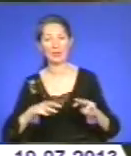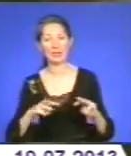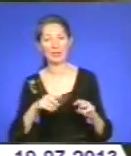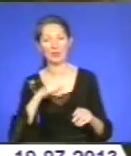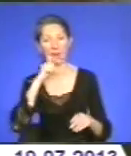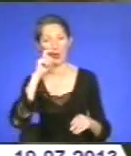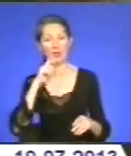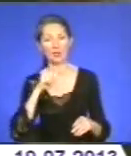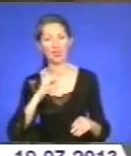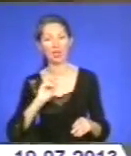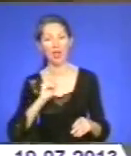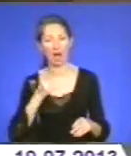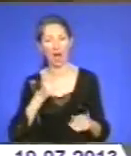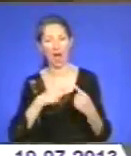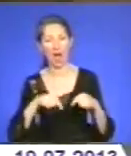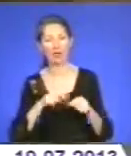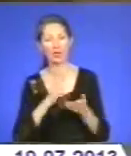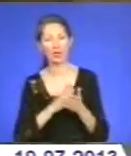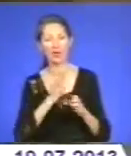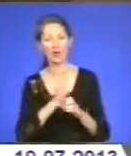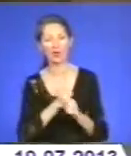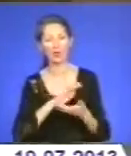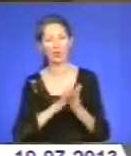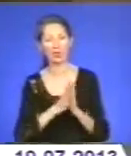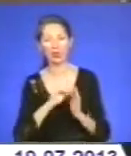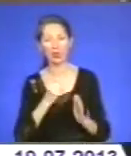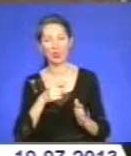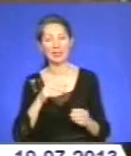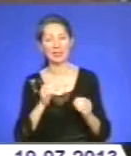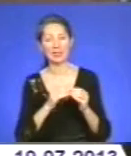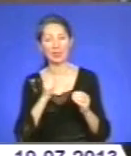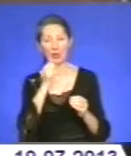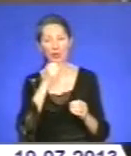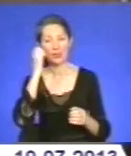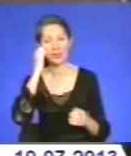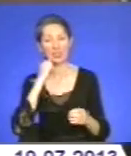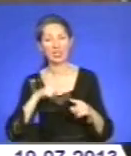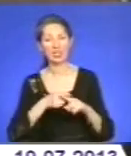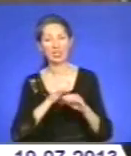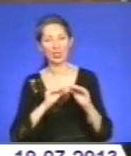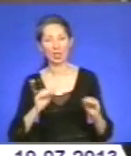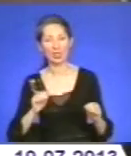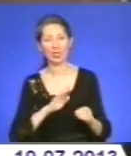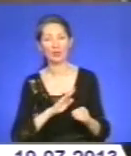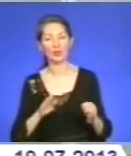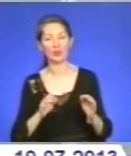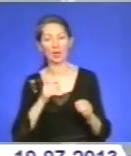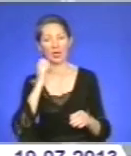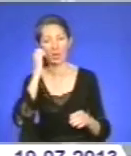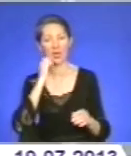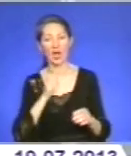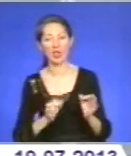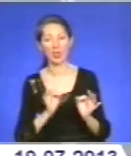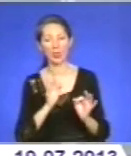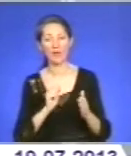Вітчизняна ЖКГ-галузь перебуває в критичному стані не один десяток років. Застаріле технічне оснащення, недосконала нормативно-правова база, відсутність